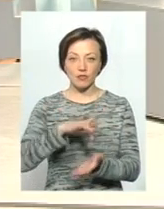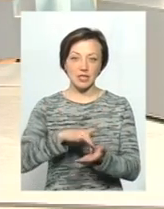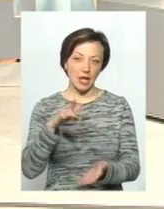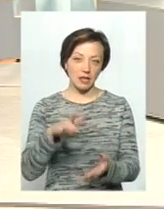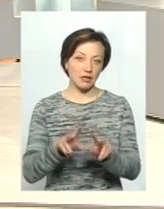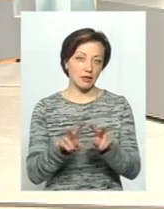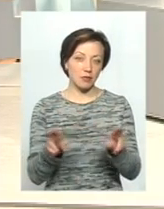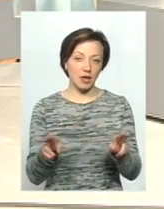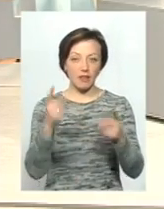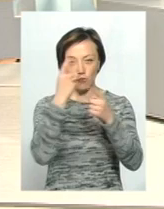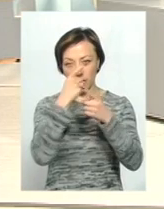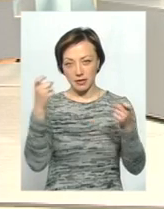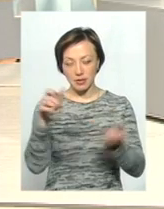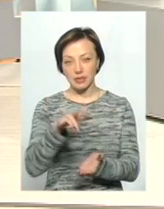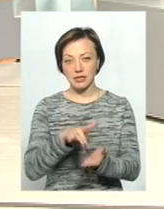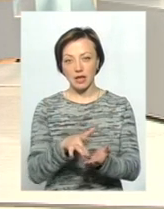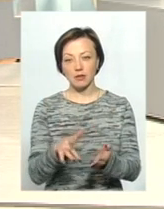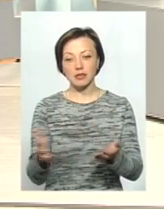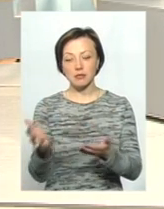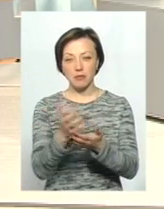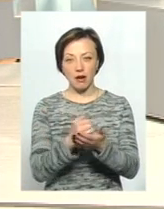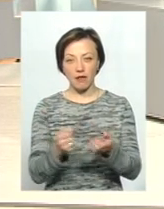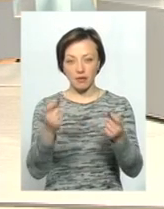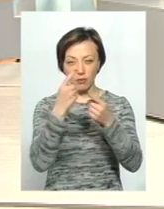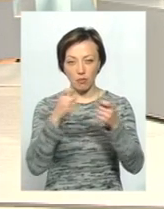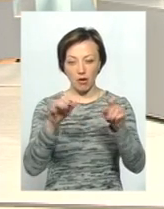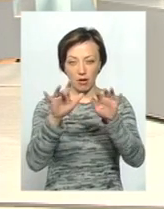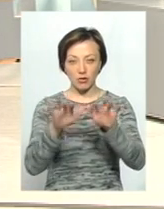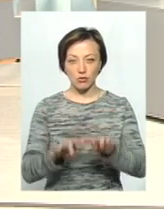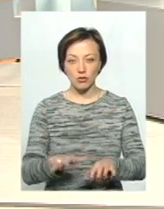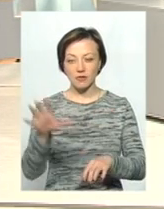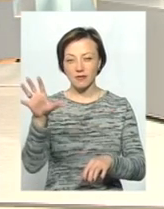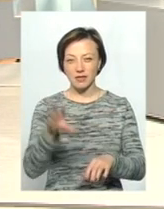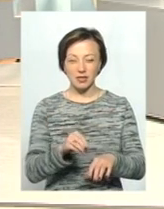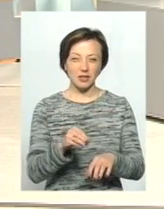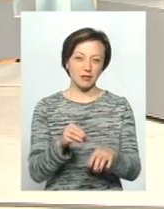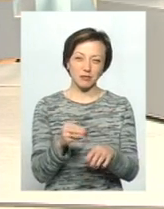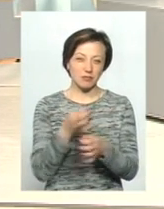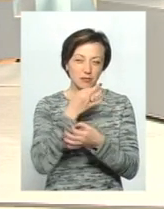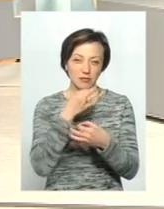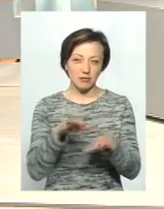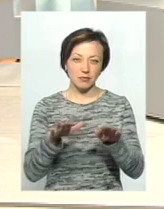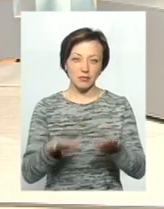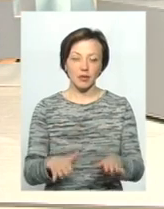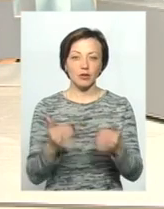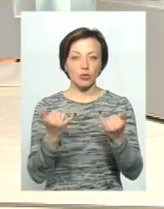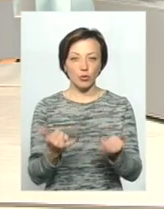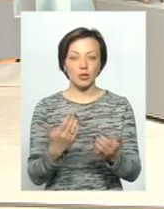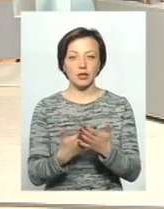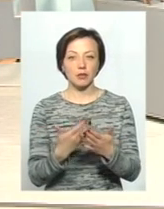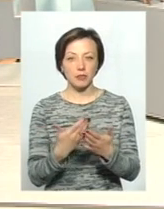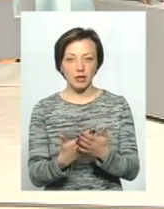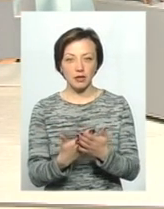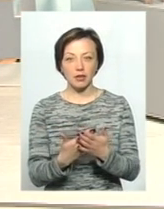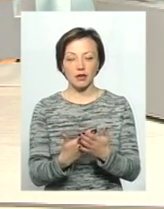собі інформаційний центр, який би збирав інформацію з усіх усюд, що сьогодні, скажімо, там